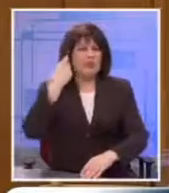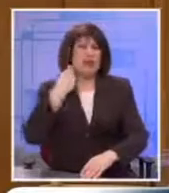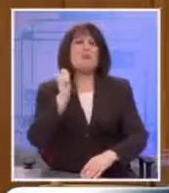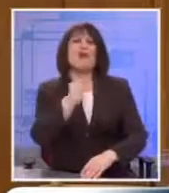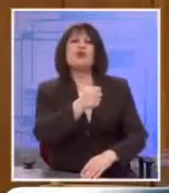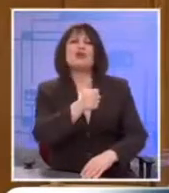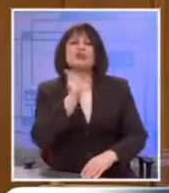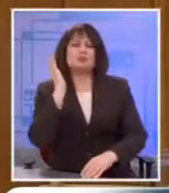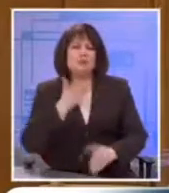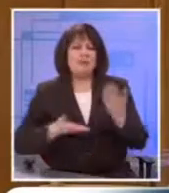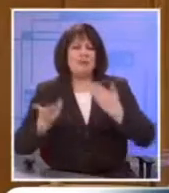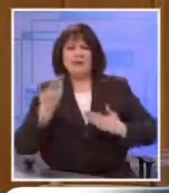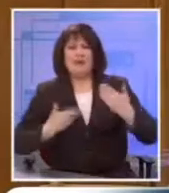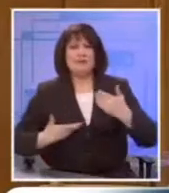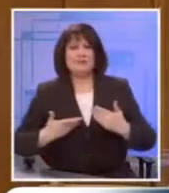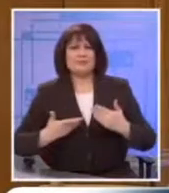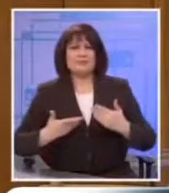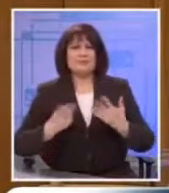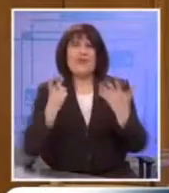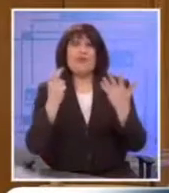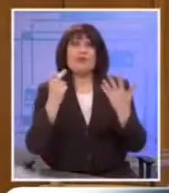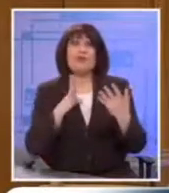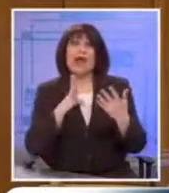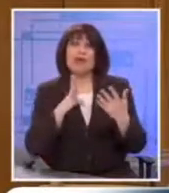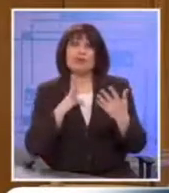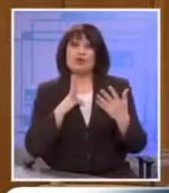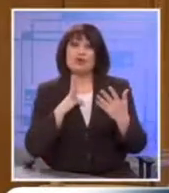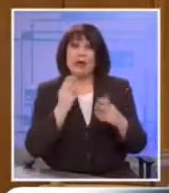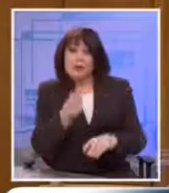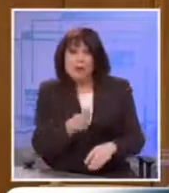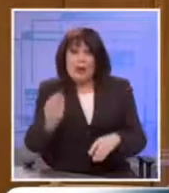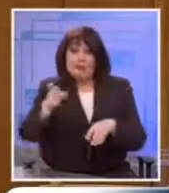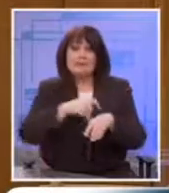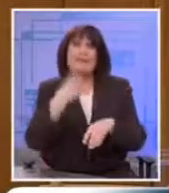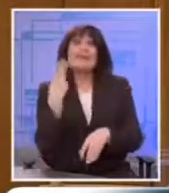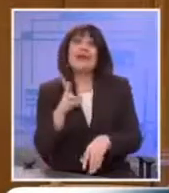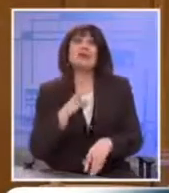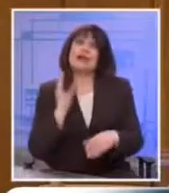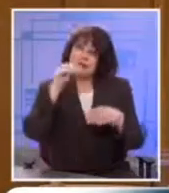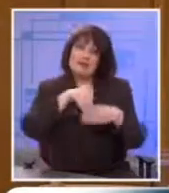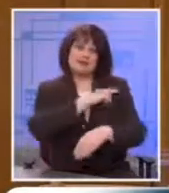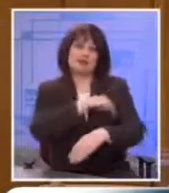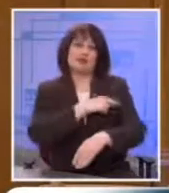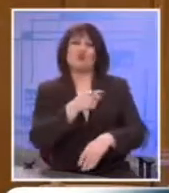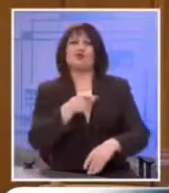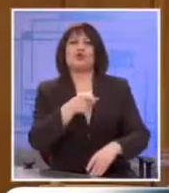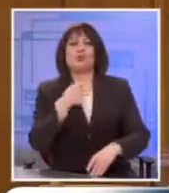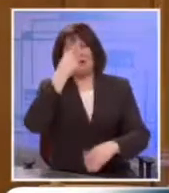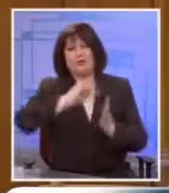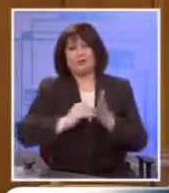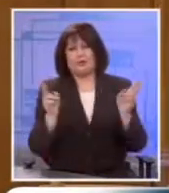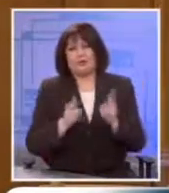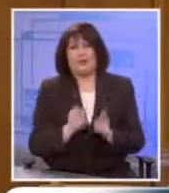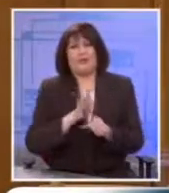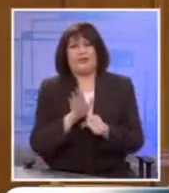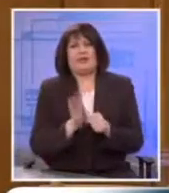αυτοτραυματισμούς, που έχει υποδομή για 70 άτομα και είναι πάνω από 200 αυτά που είναι εκεί μέσα, με ελάχιστο προσωπικό,